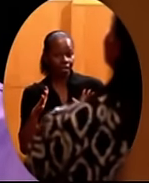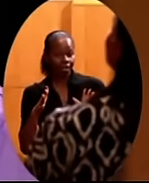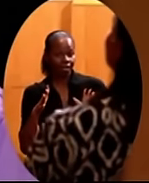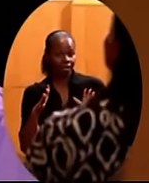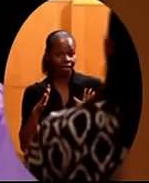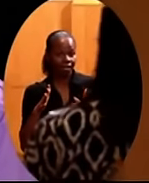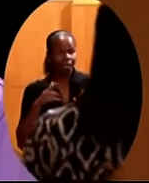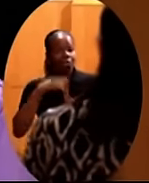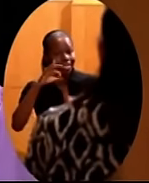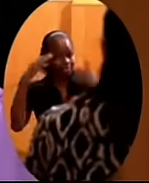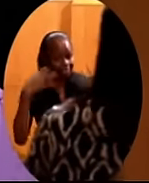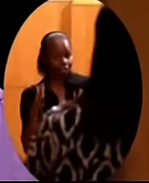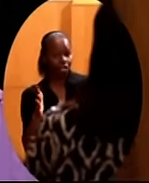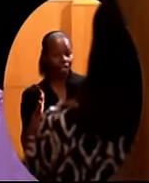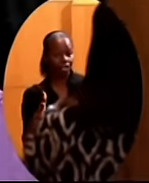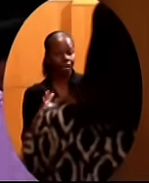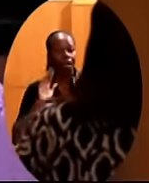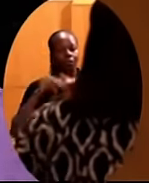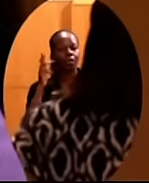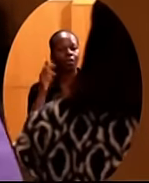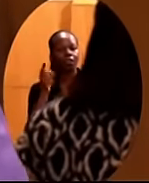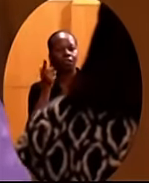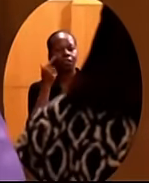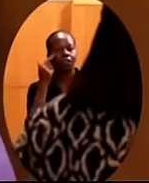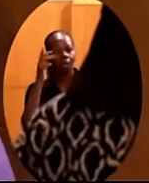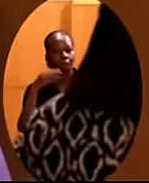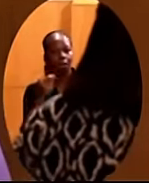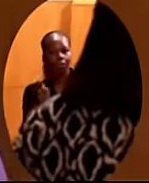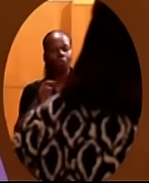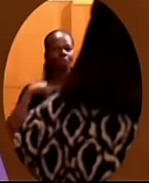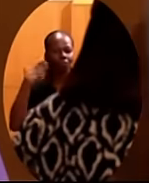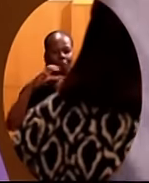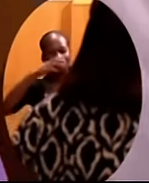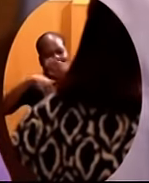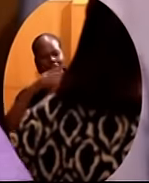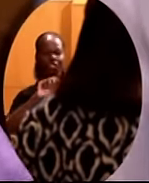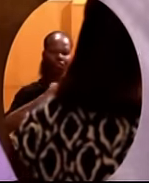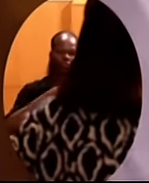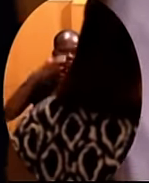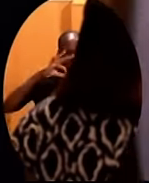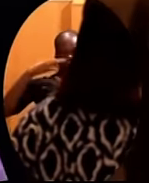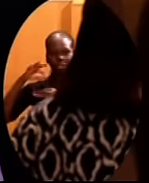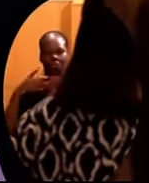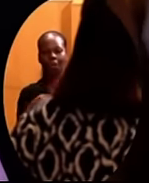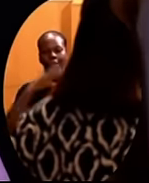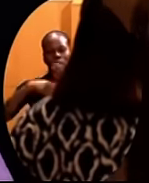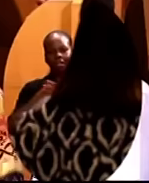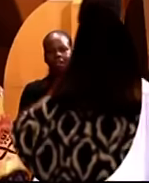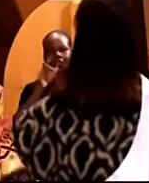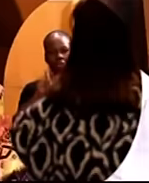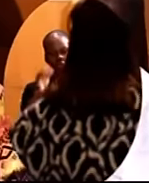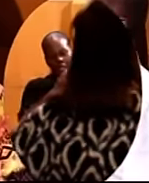tiens à le dire d'office et vous le saurez bientôt j'ai pas voulu mélanger les deux ne pas mélanger les employés mais